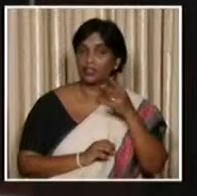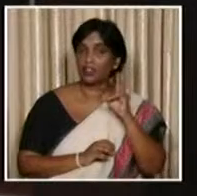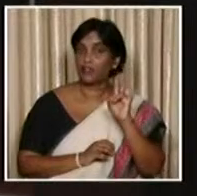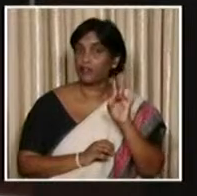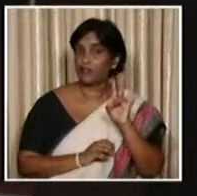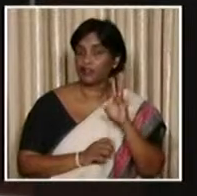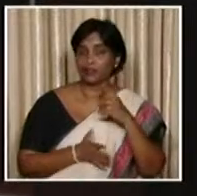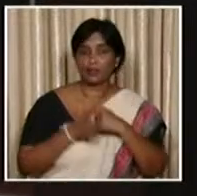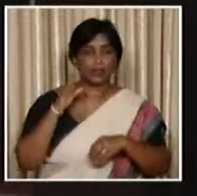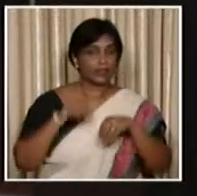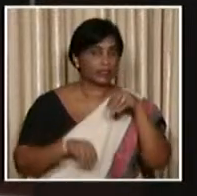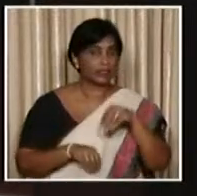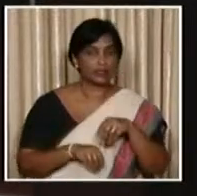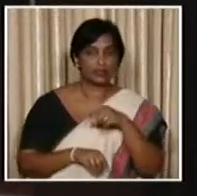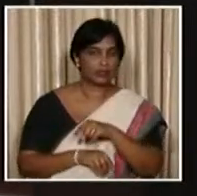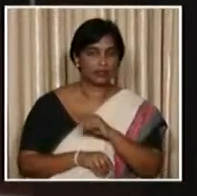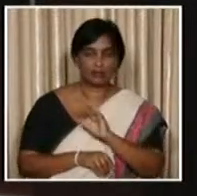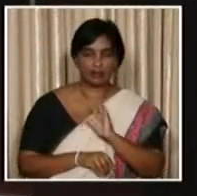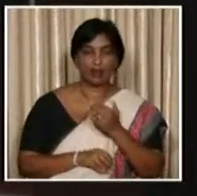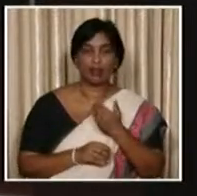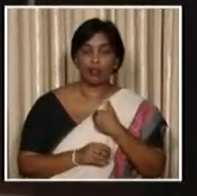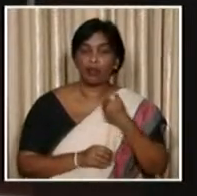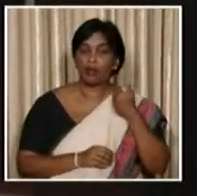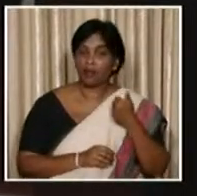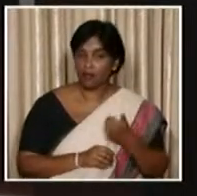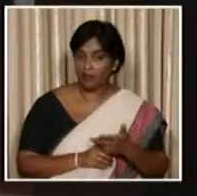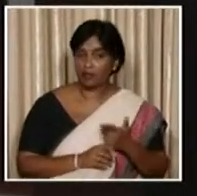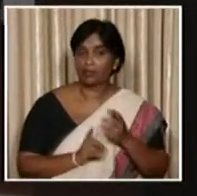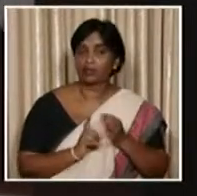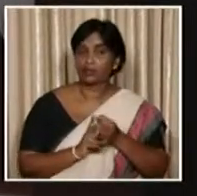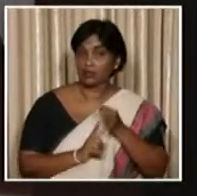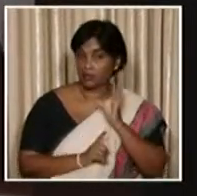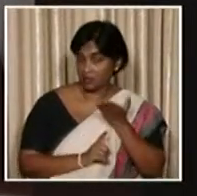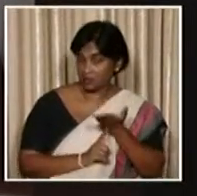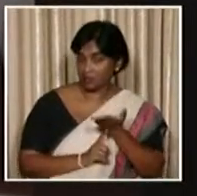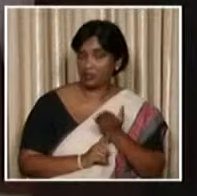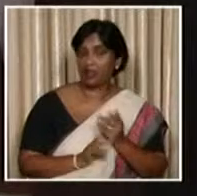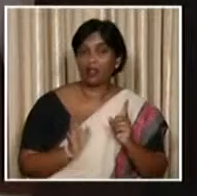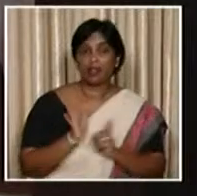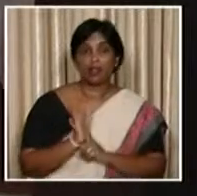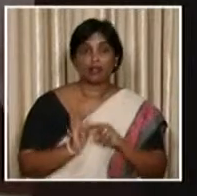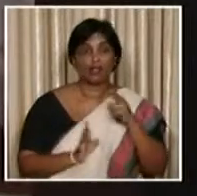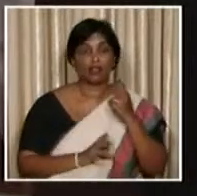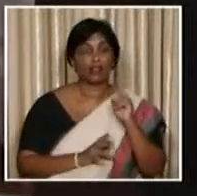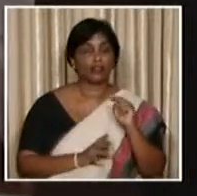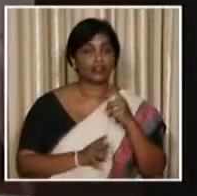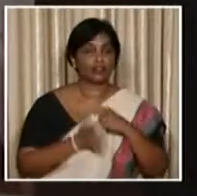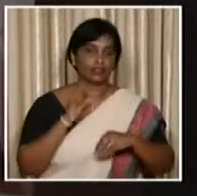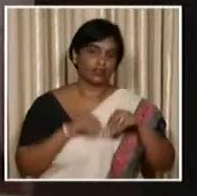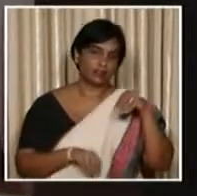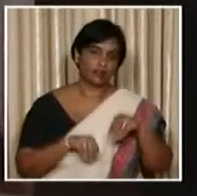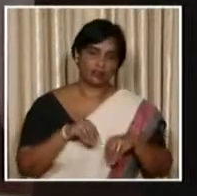225ක ඡන්දයට වැඩිය අපිට වටිනවා ජනාධිපතිතුමනි 120ක ඡන්ද.